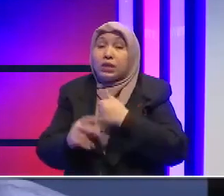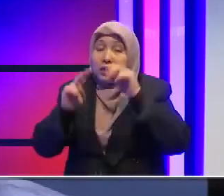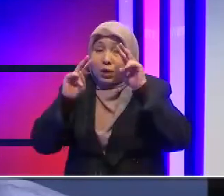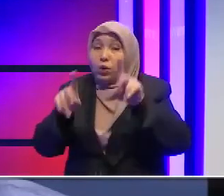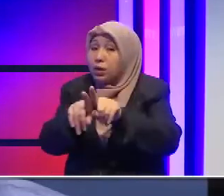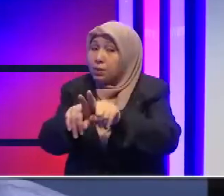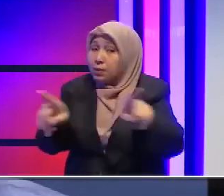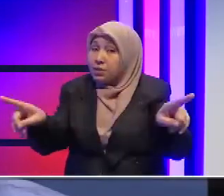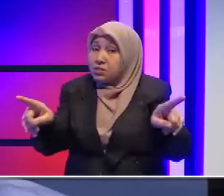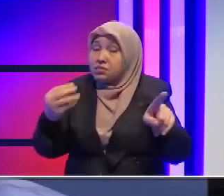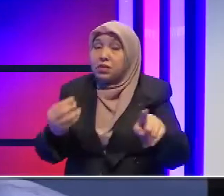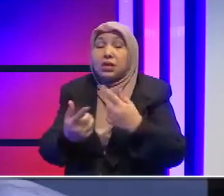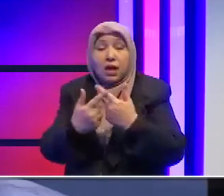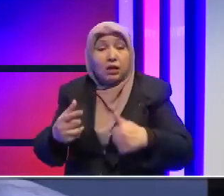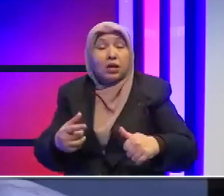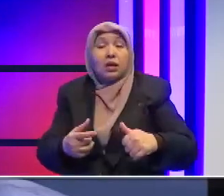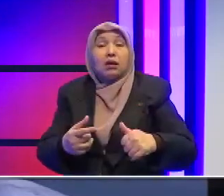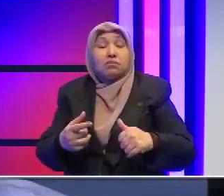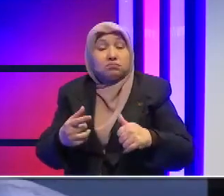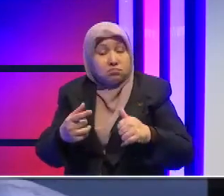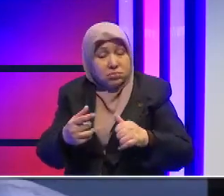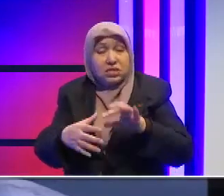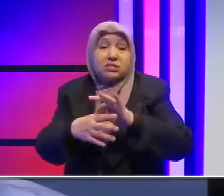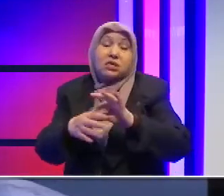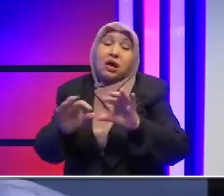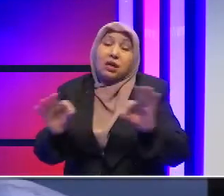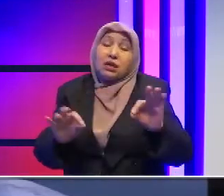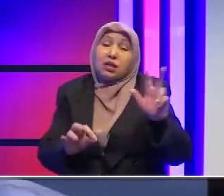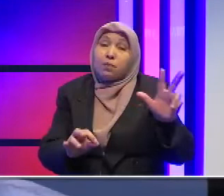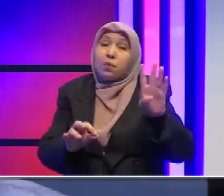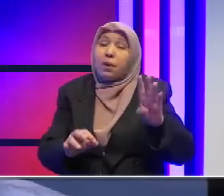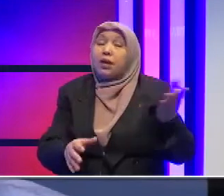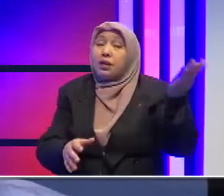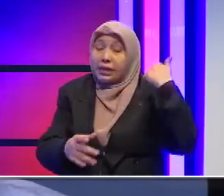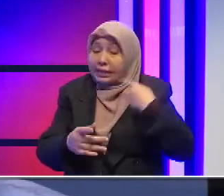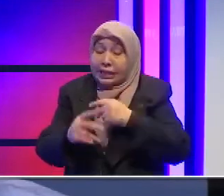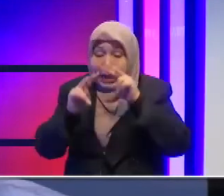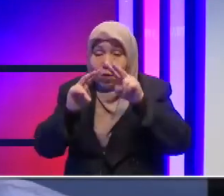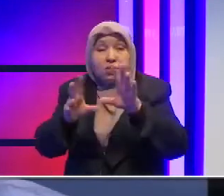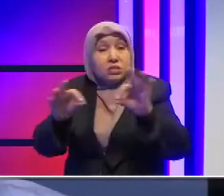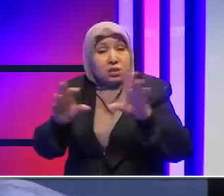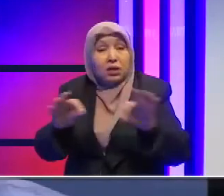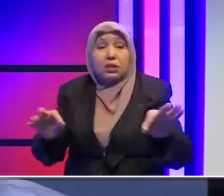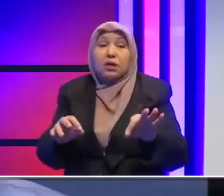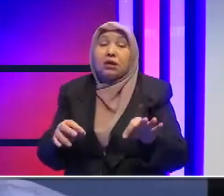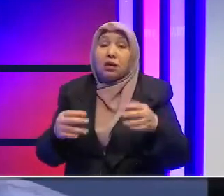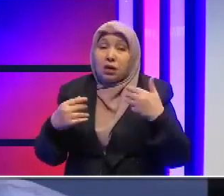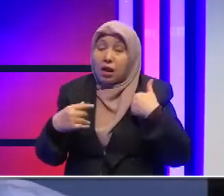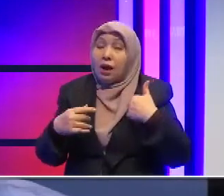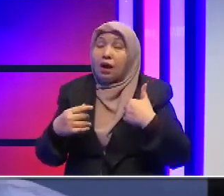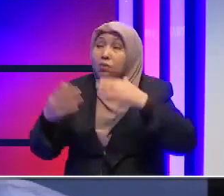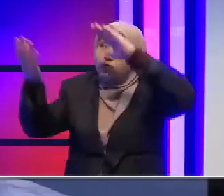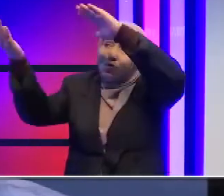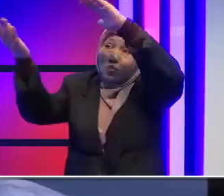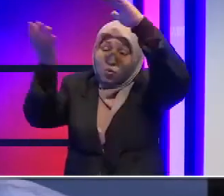dia berbeza sedikit daripada konteks ayat 34 yang lalu. Kalau kita lihat dalam ayat ni, cerita dia sebab kepada turunnya